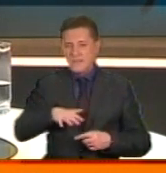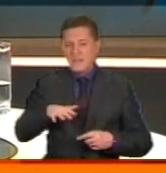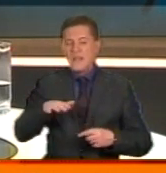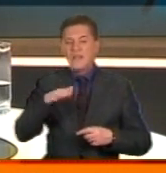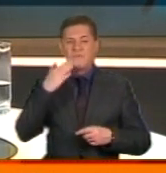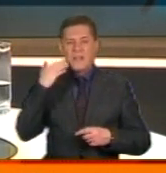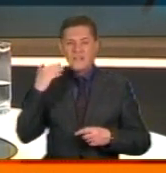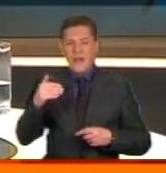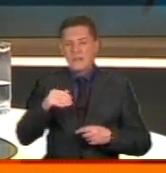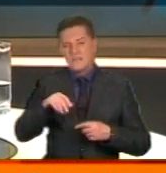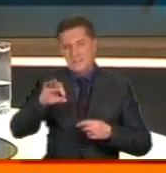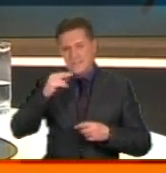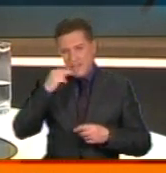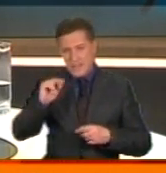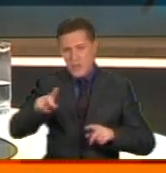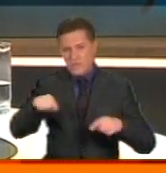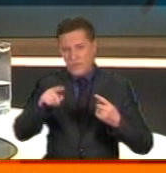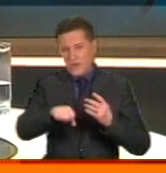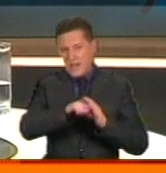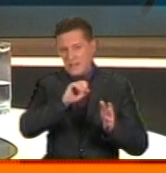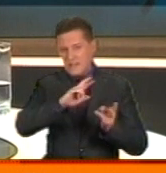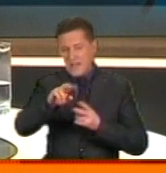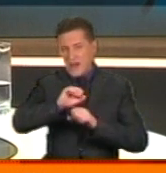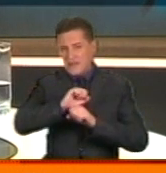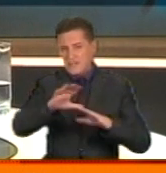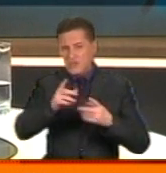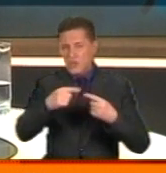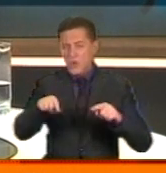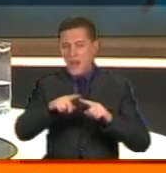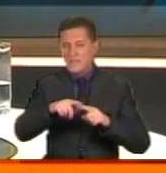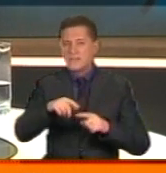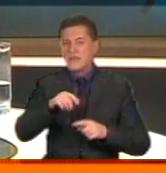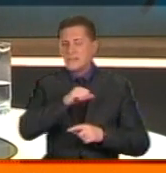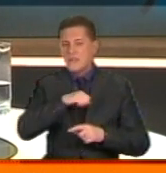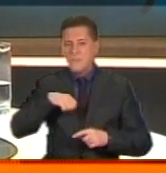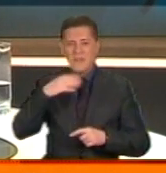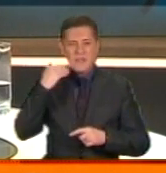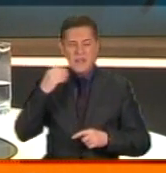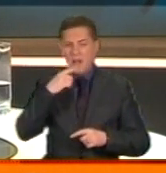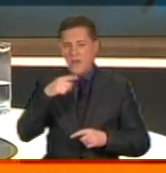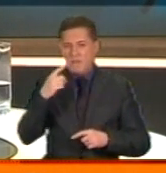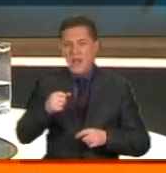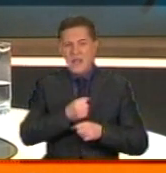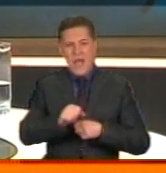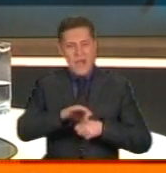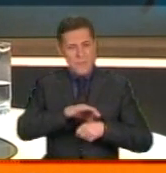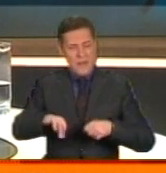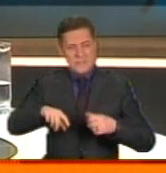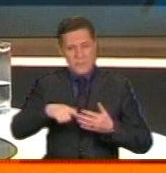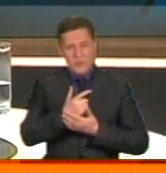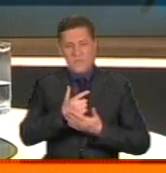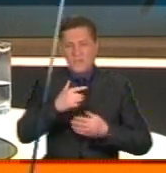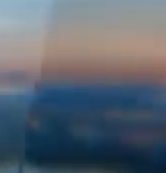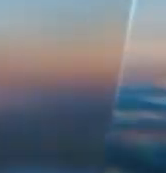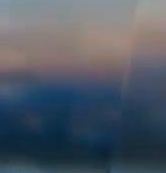створення терористичної організації. Самі ж кримці кажуть, репресії проти них поновилися з новою силою. Бориса Чалко, докладніше.